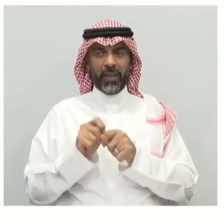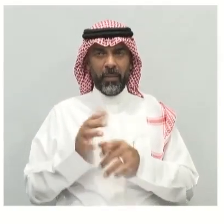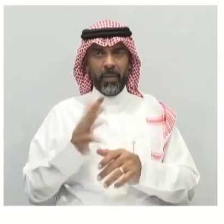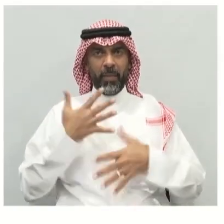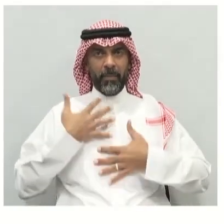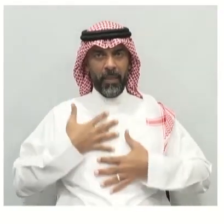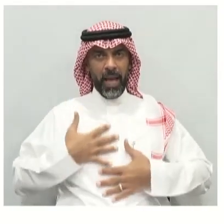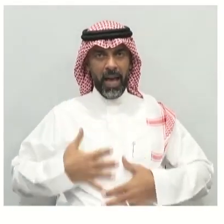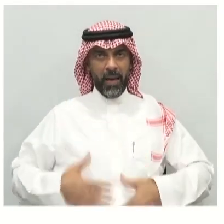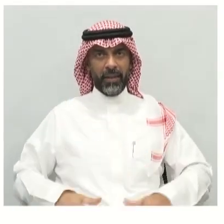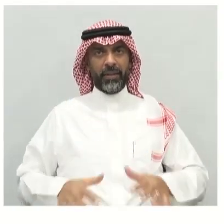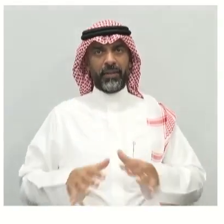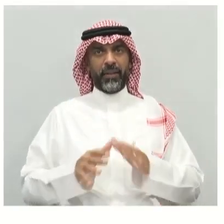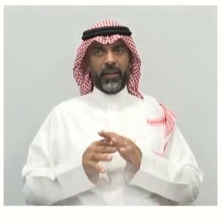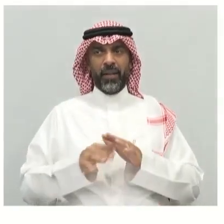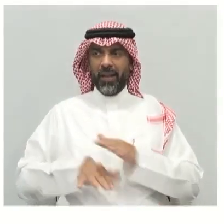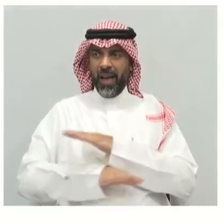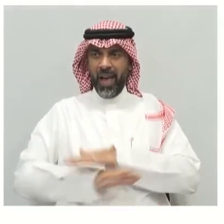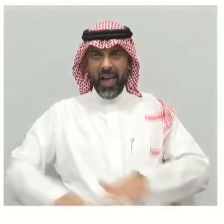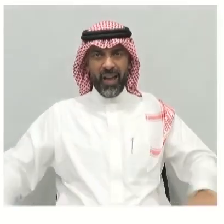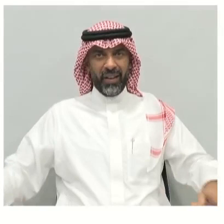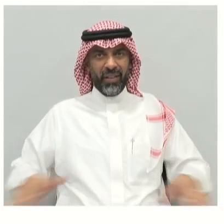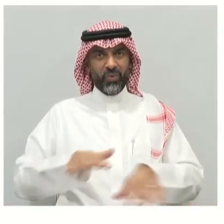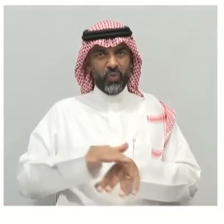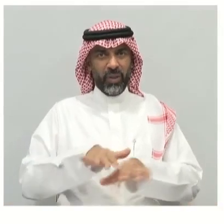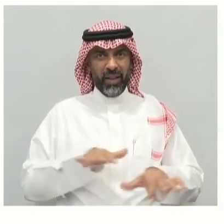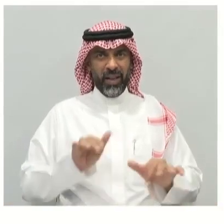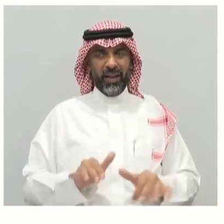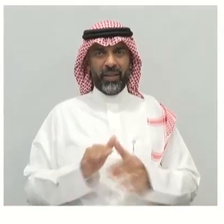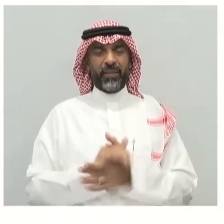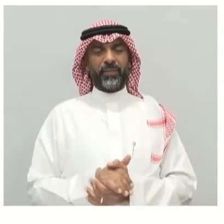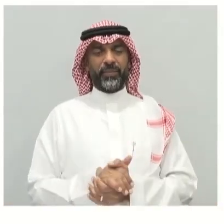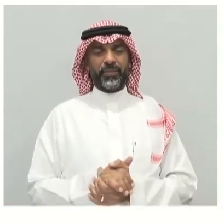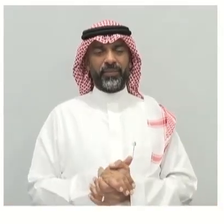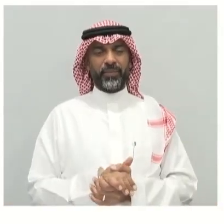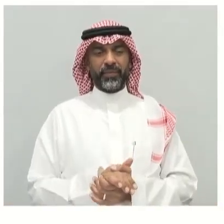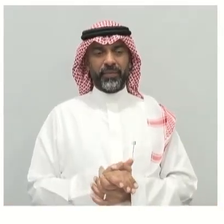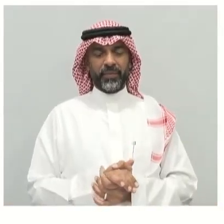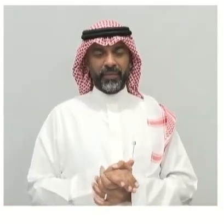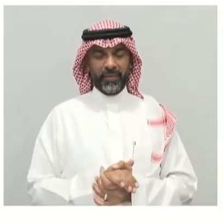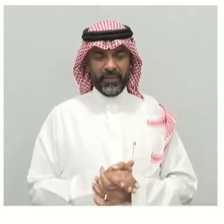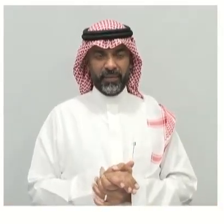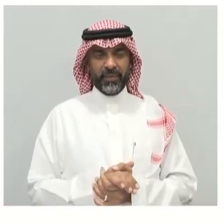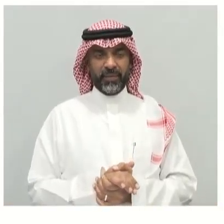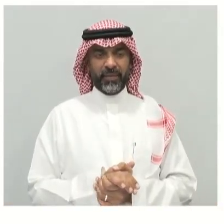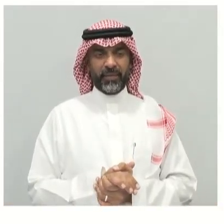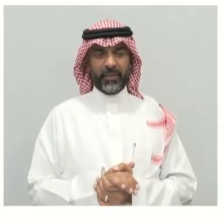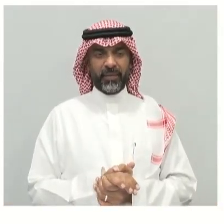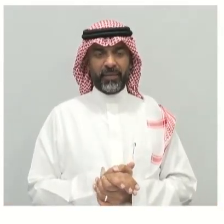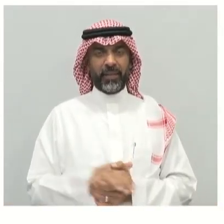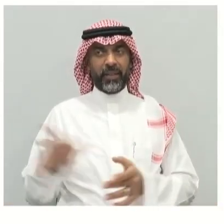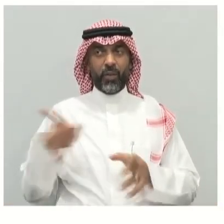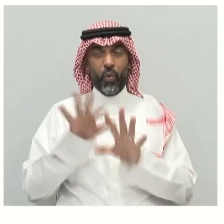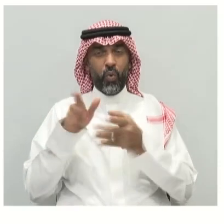ايش بعض الملابس والمنسوجات فنقول الملابس او الاشياء اللي صنعها جابها